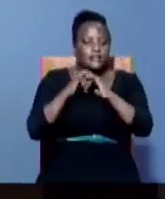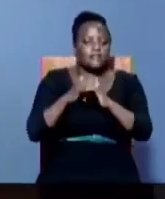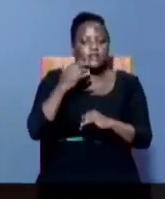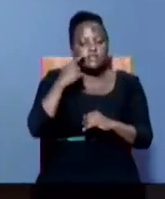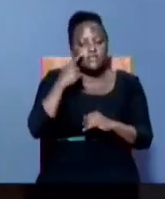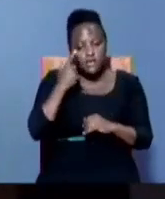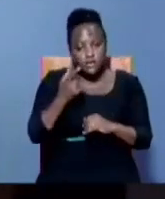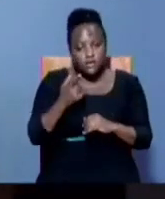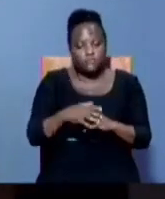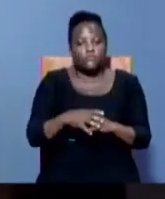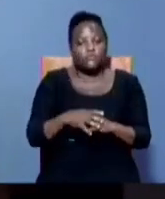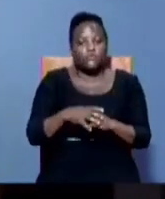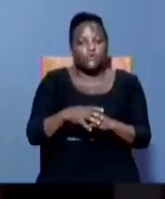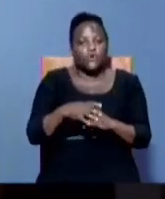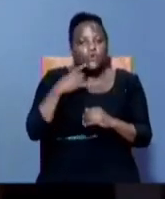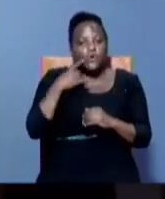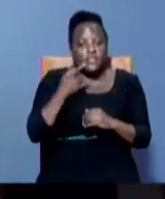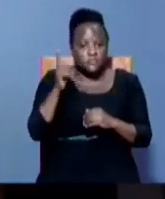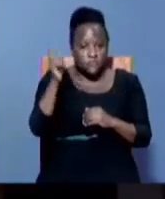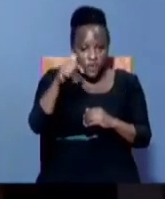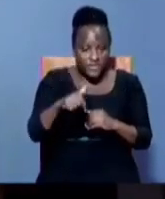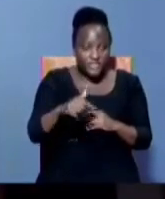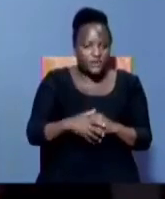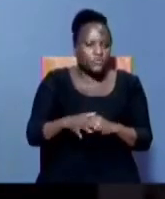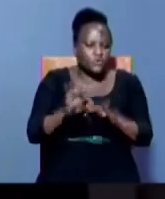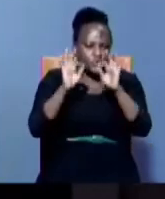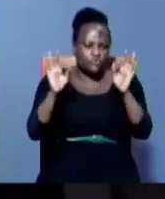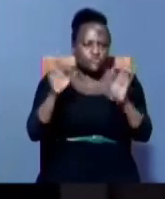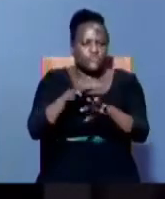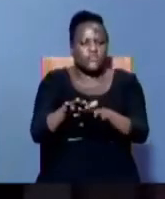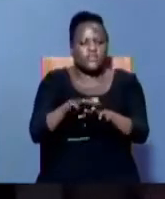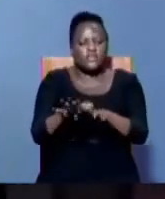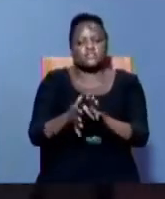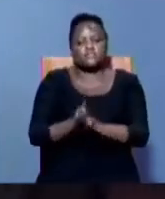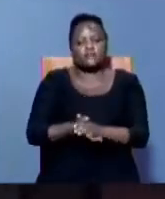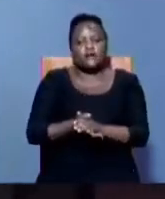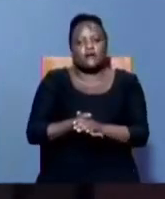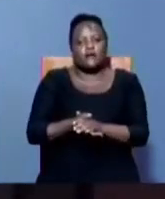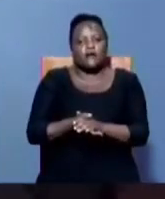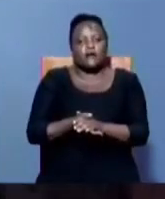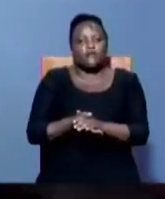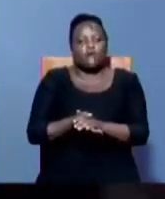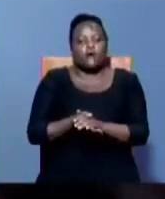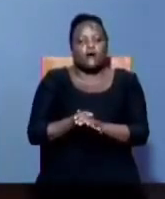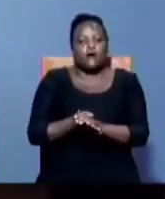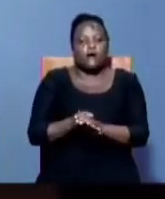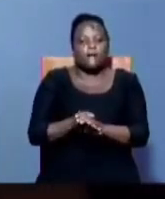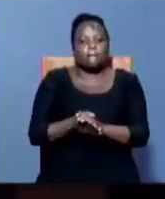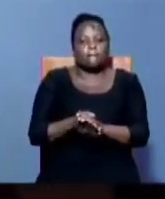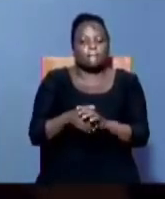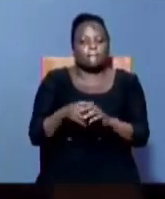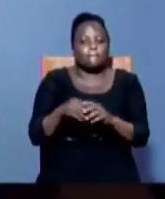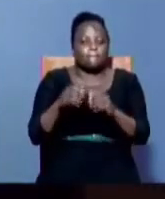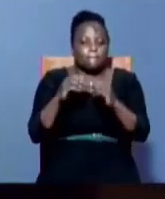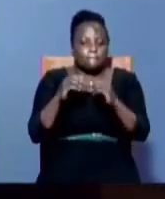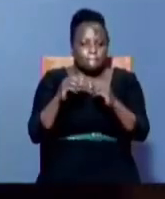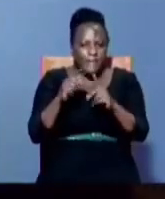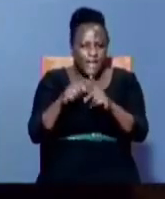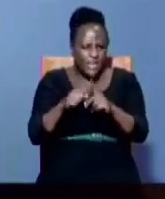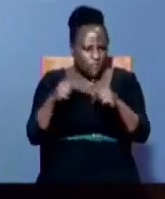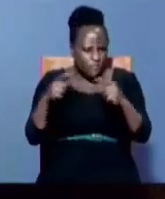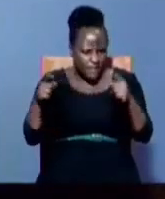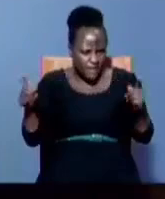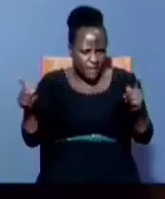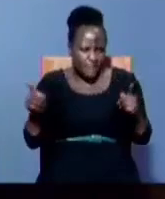waliojaribu kuleta ile ule utukufu unaoelezwa kwa maelezo na vitesi mbalimbali za Kiebrania, ndipo sasa wakatafuta neno ambalo